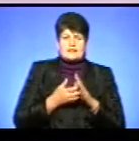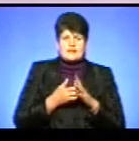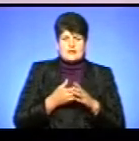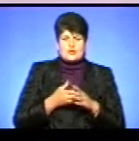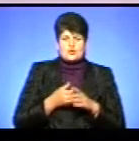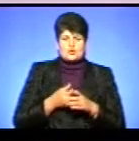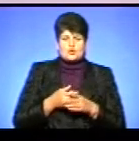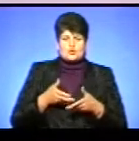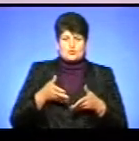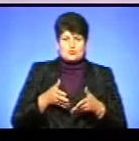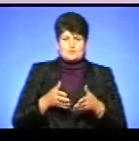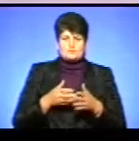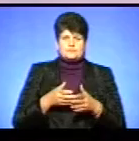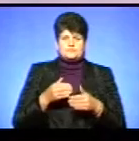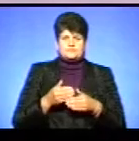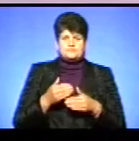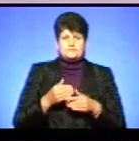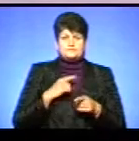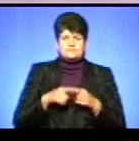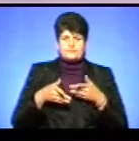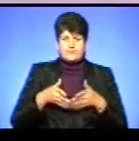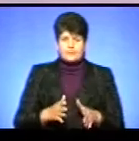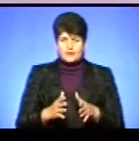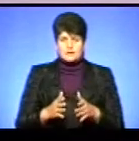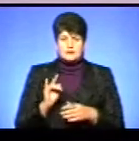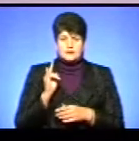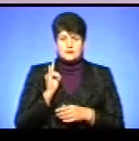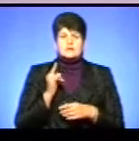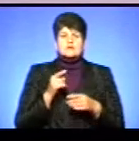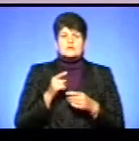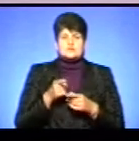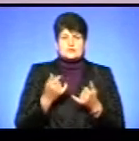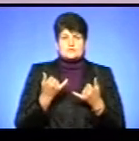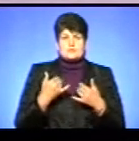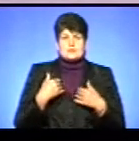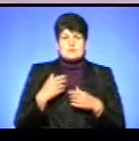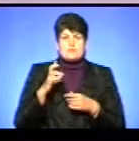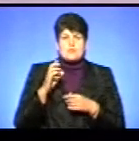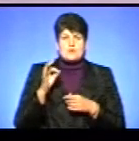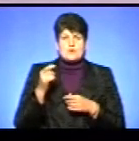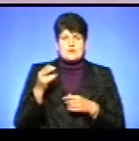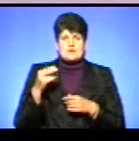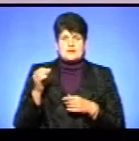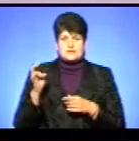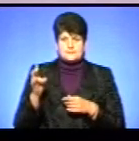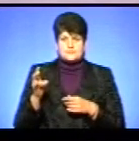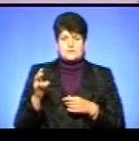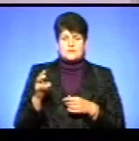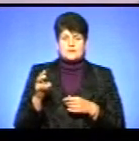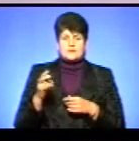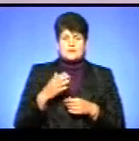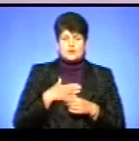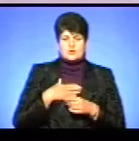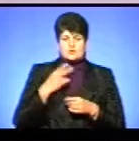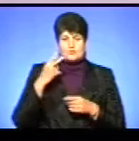мама двійняток хлопчиків – Гусарука Богдана і Гусарука Антона. Зараз на ручках в мене Богдан. Мої